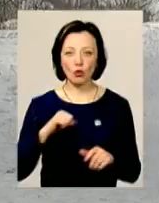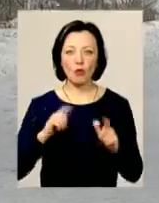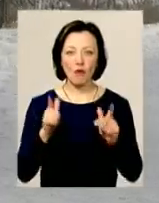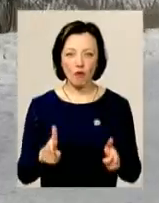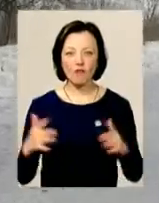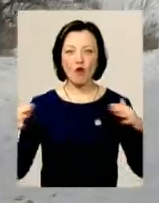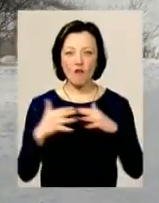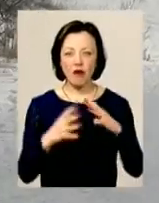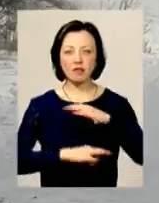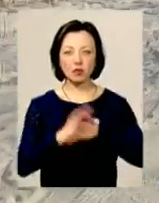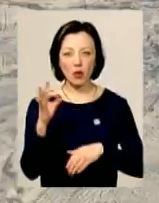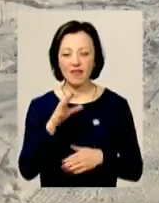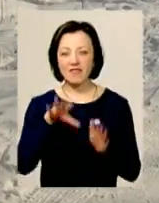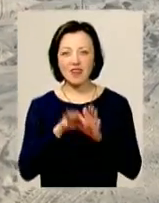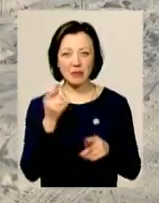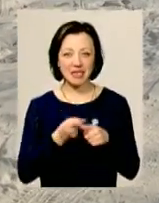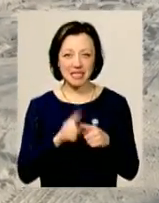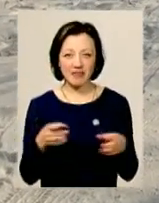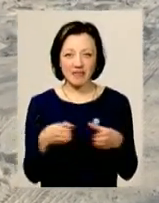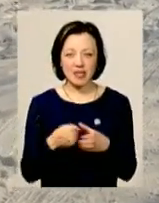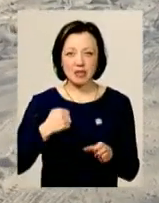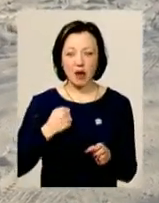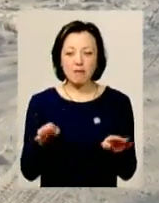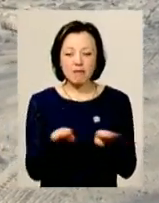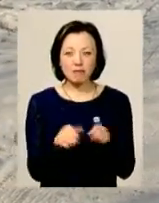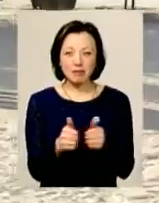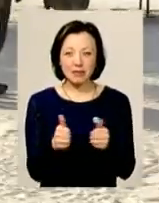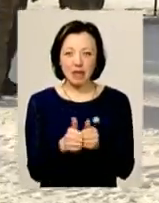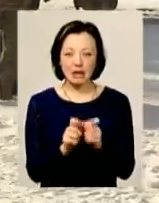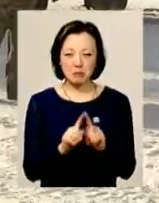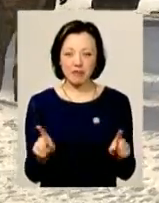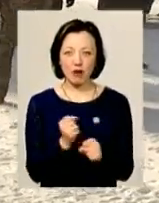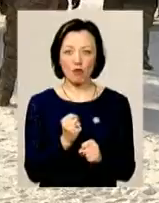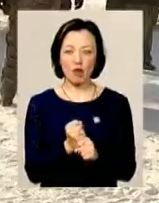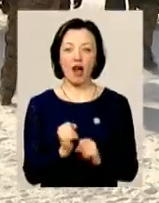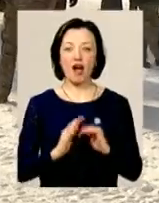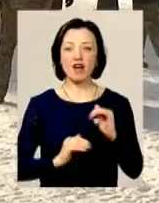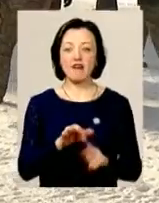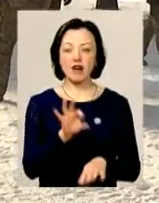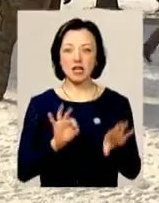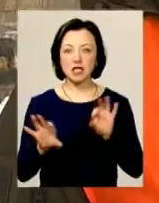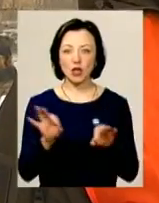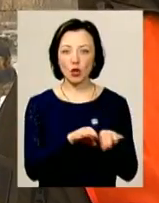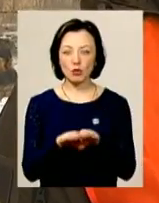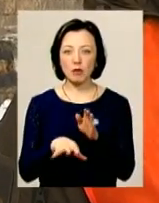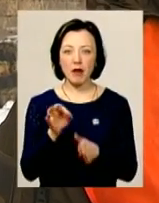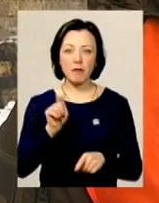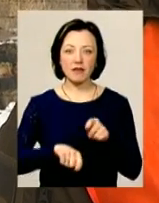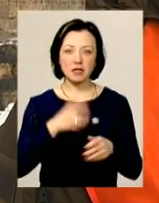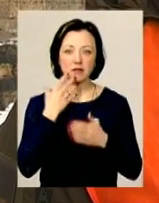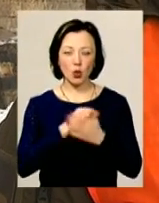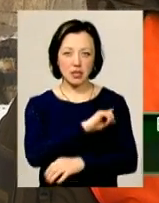сході країни. Каже, вибір пав на ці війська, бо близька специфіка роботи підрозділу. А кваліфікаційний курс обрав, аби перевірити свої сили.